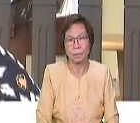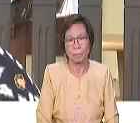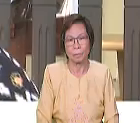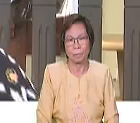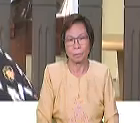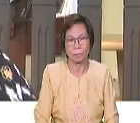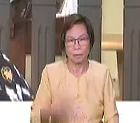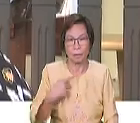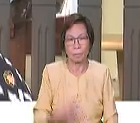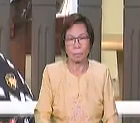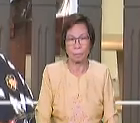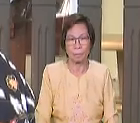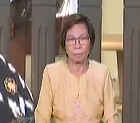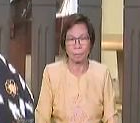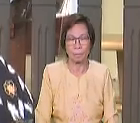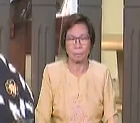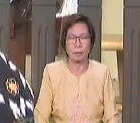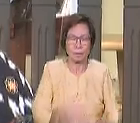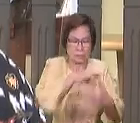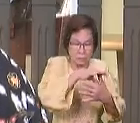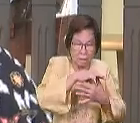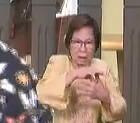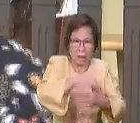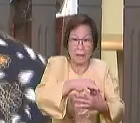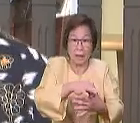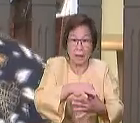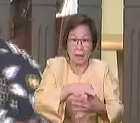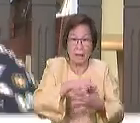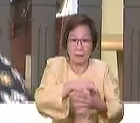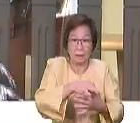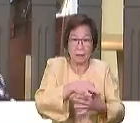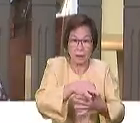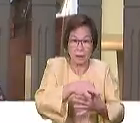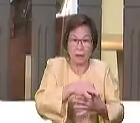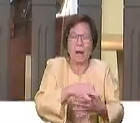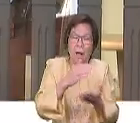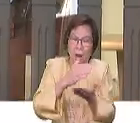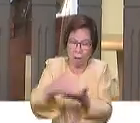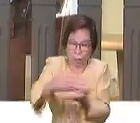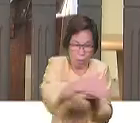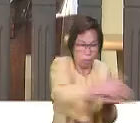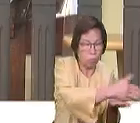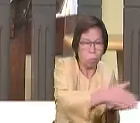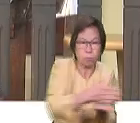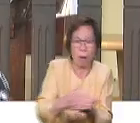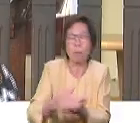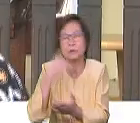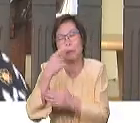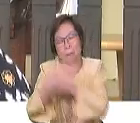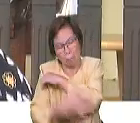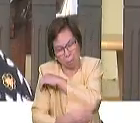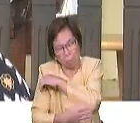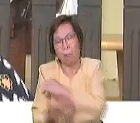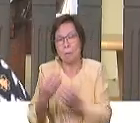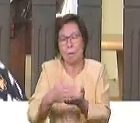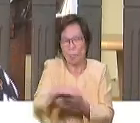utamanya akan berbuat yang selebihnya itu. Jadi daging-daging tersebut kita korbankan. Ada daging tersebut kita akan agih-agihkan kepada mereka yang memerlukan